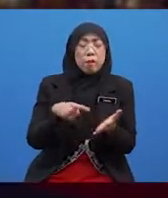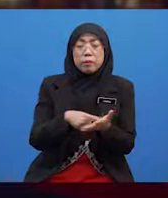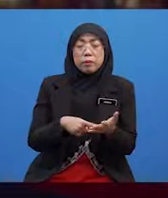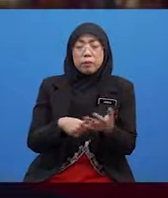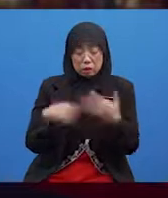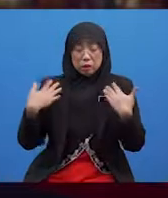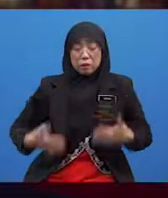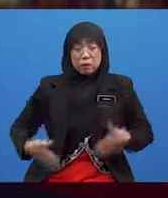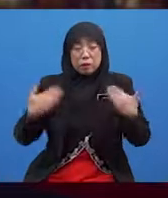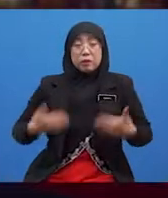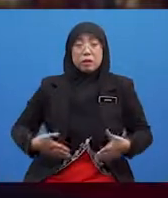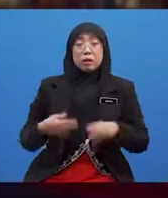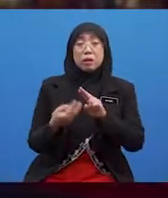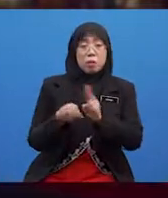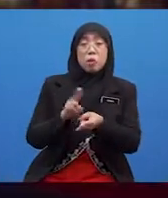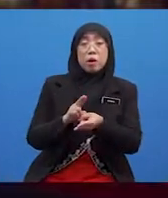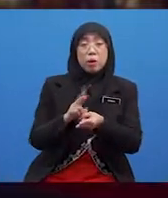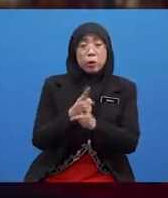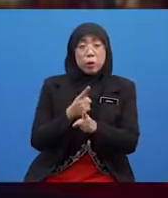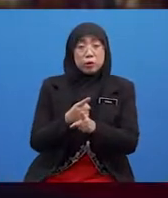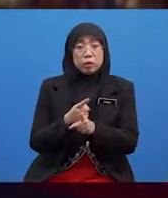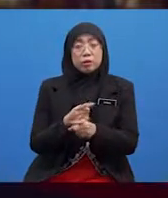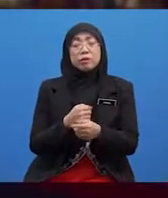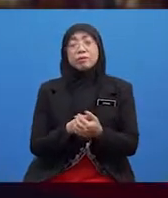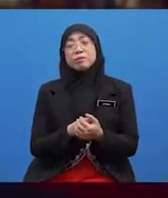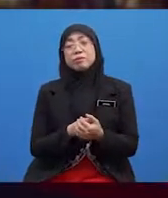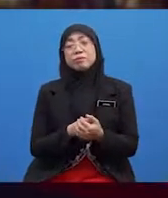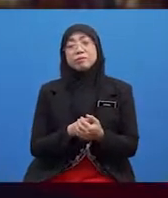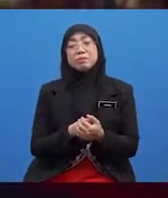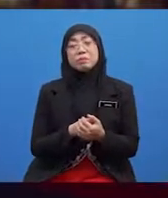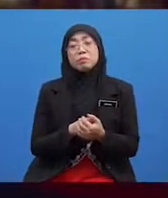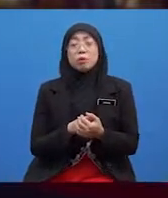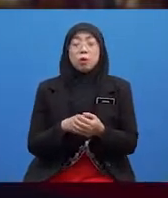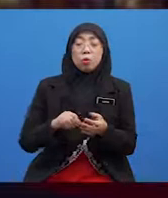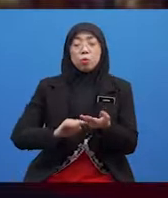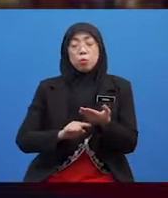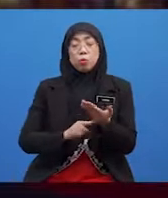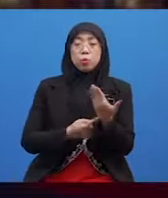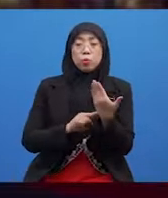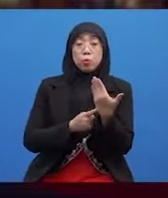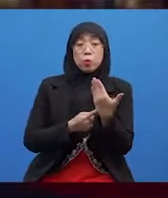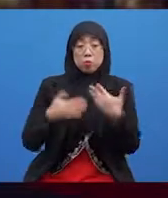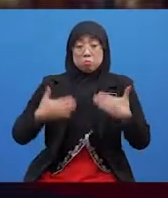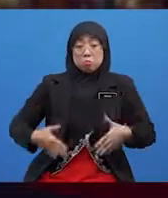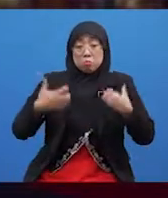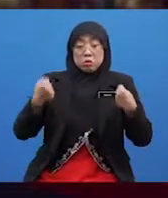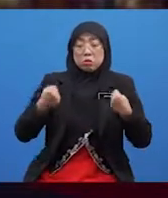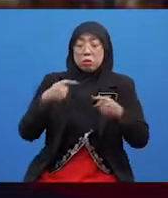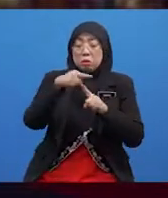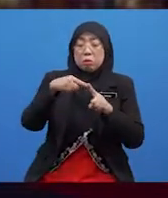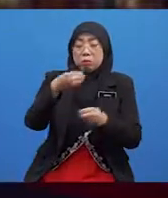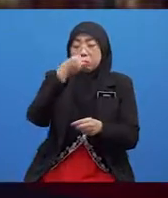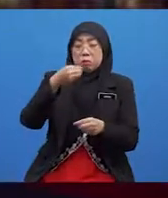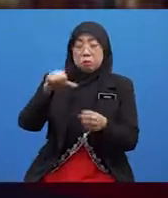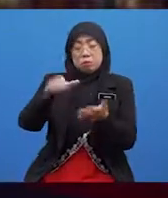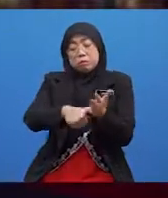berlaku perubahan pada diri seseorang secara kekal atau sementara disebabkan oleh motivasi,